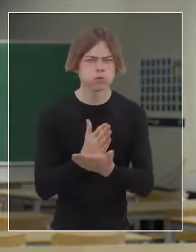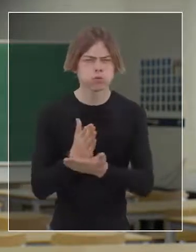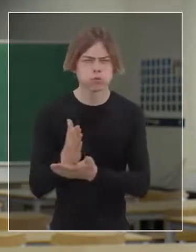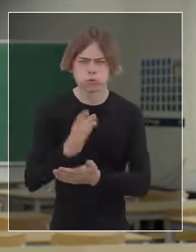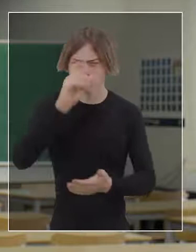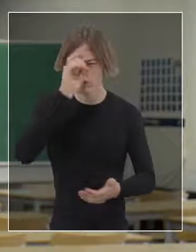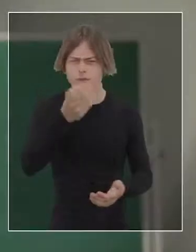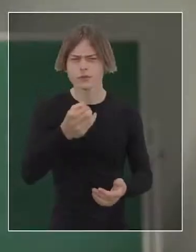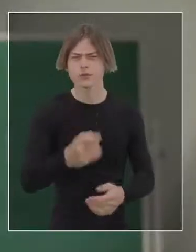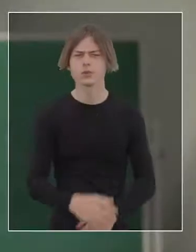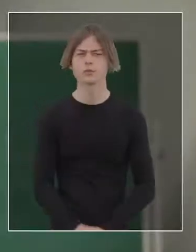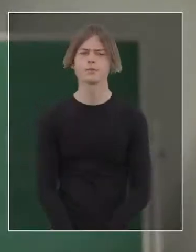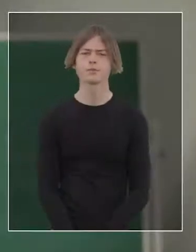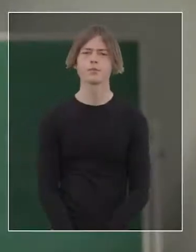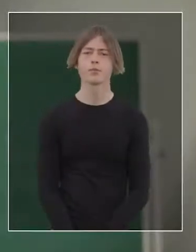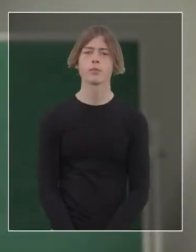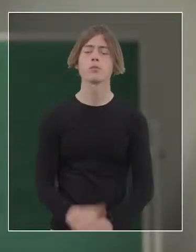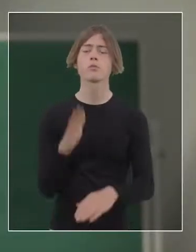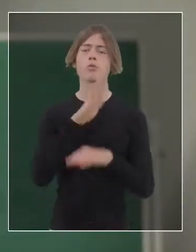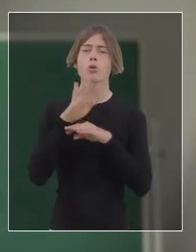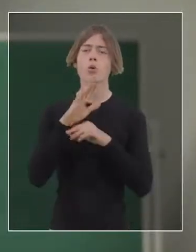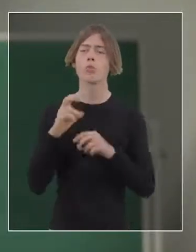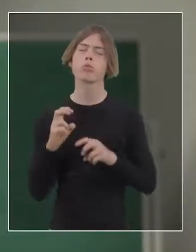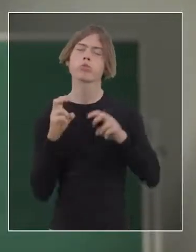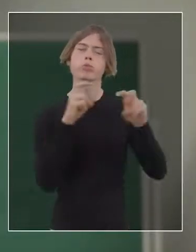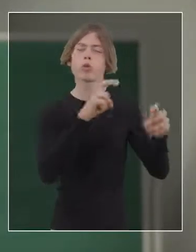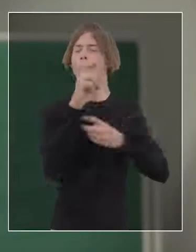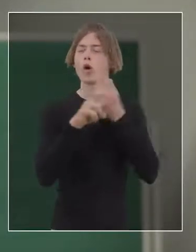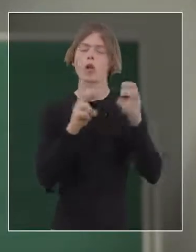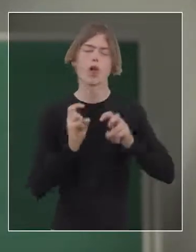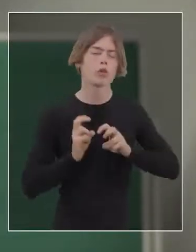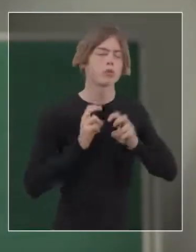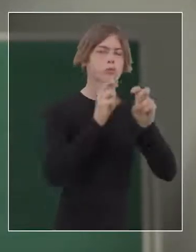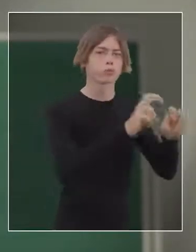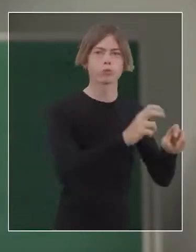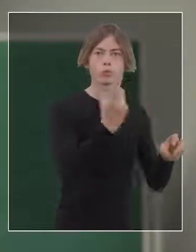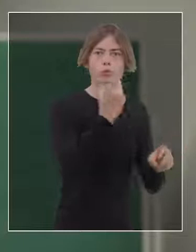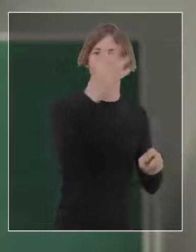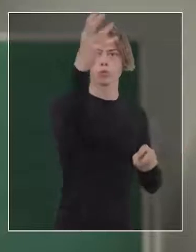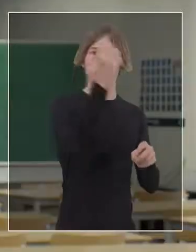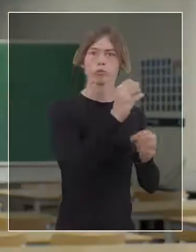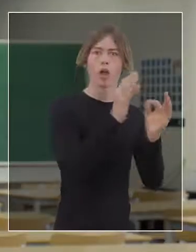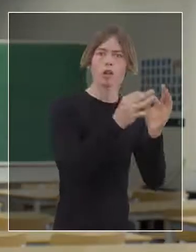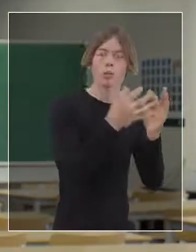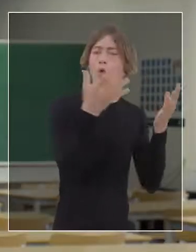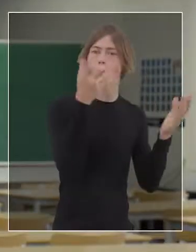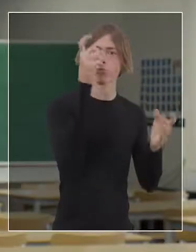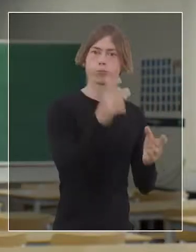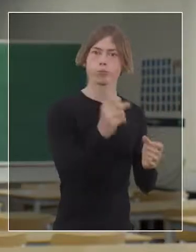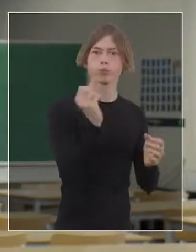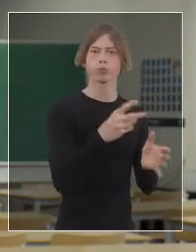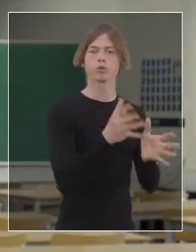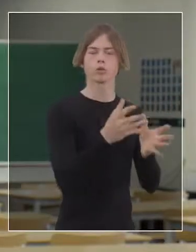mais ce serait plus compliqué. En voyage, on prend exprès des profs mais qui peuvent signer pour les sourds. En gym, il y